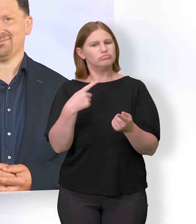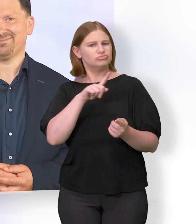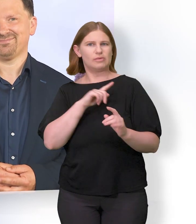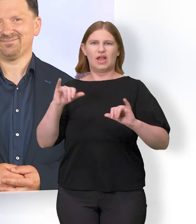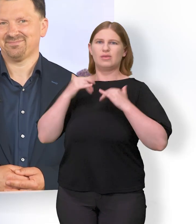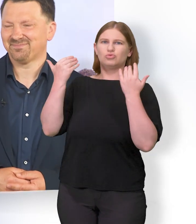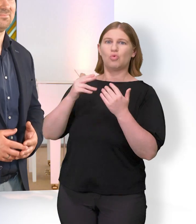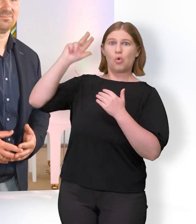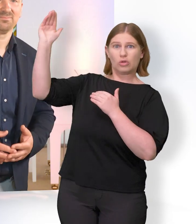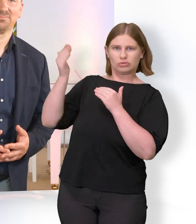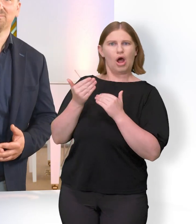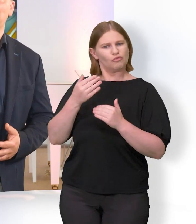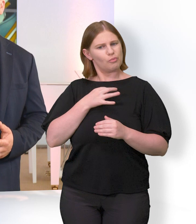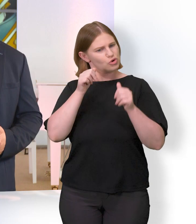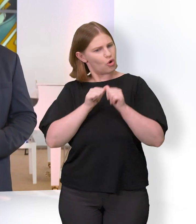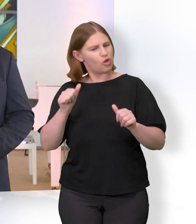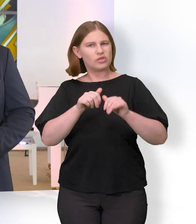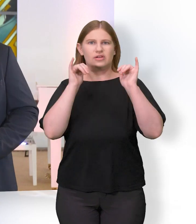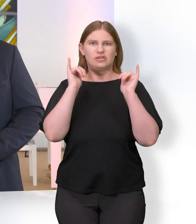auch.